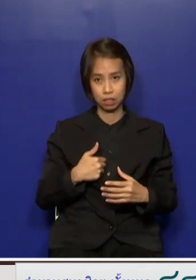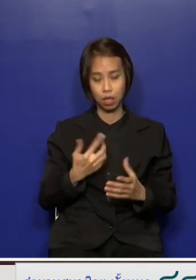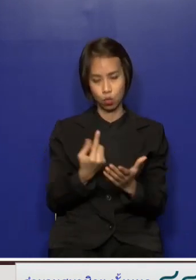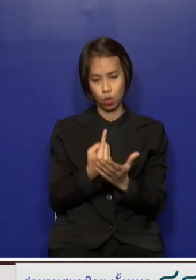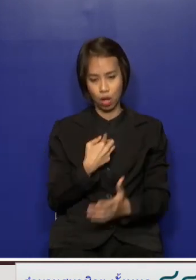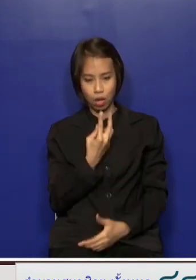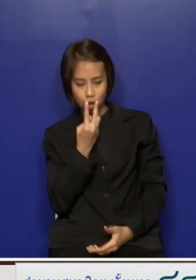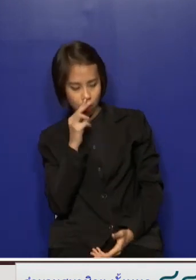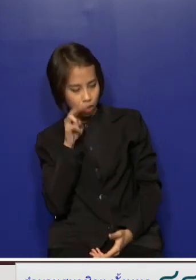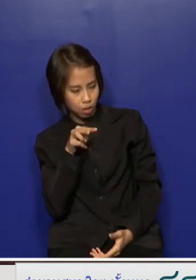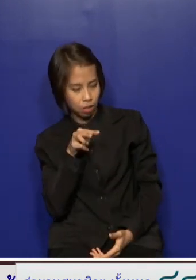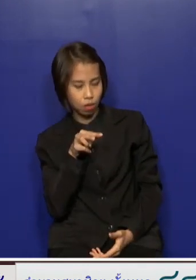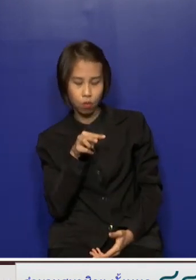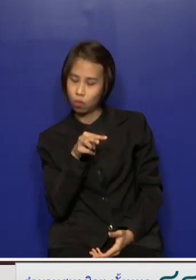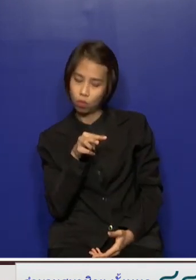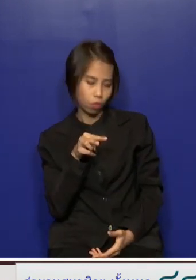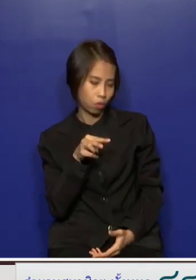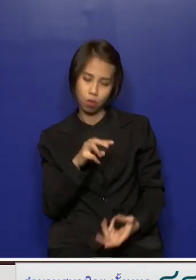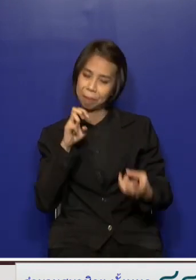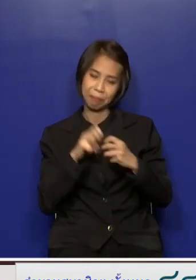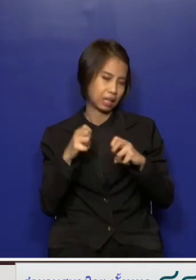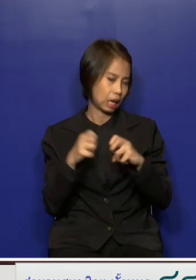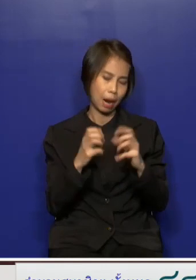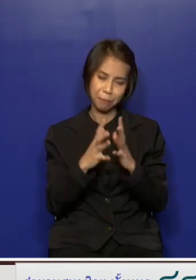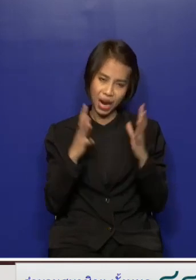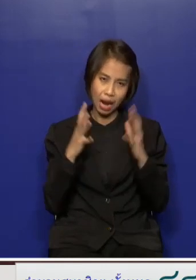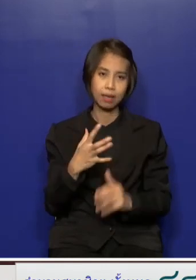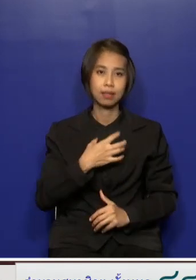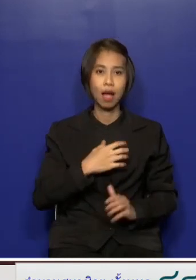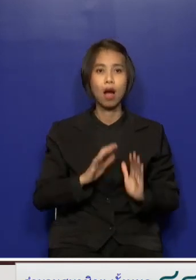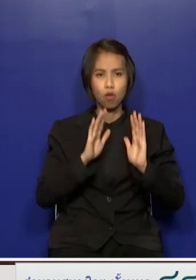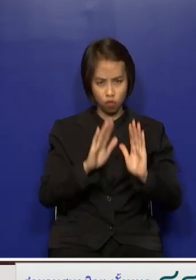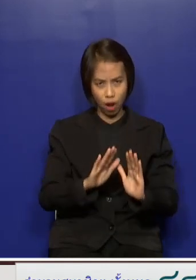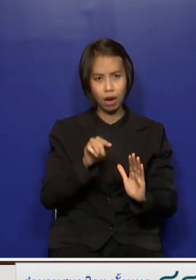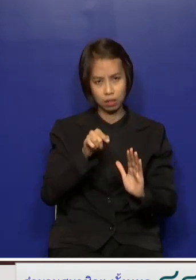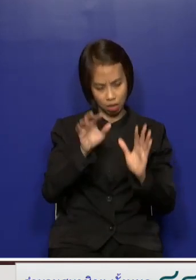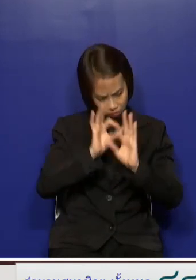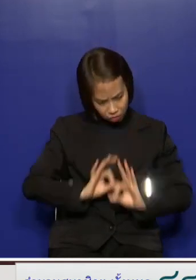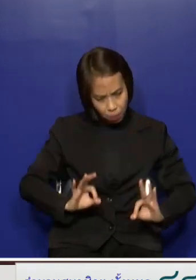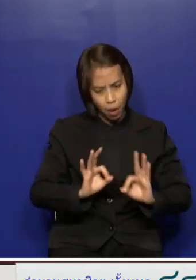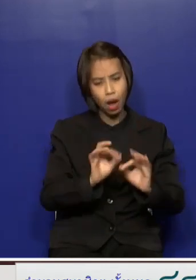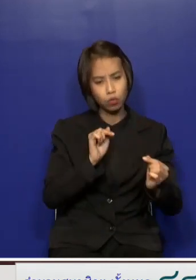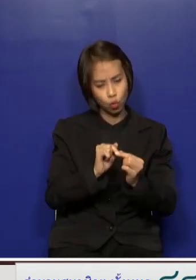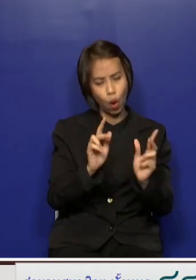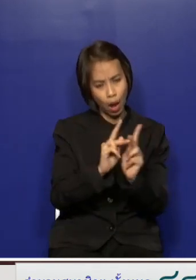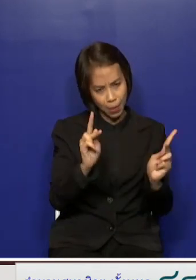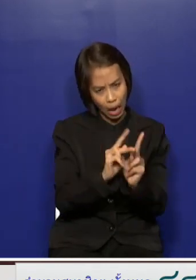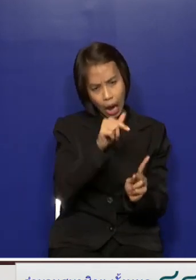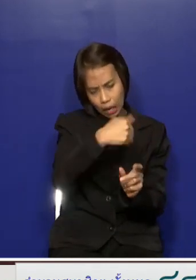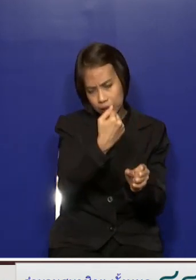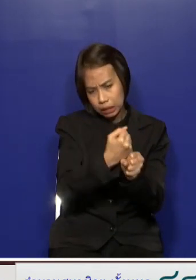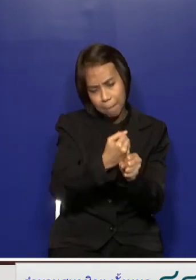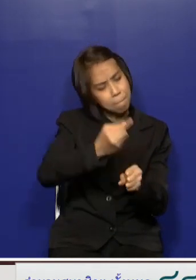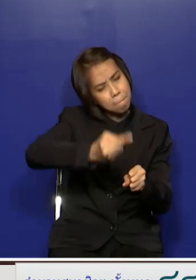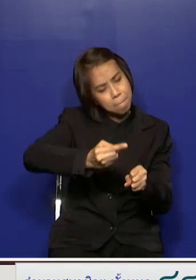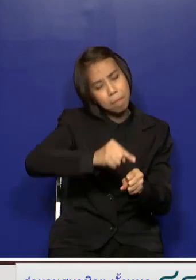แทนสังเกตการปัญหาเยอะมากนะครับเลยอยากจะฝากท่านว่าให้ความสำคัญกับกรรมการประจำเลือกตั้งคือที่มาของกรรมการ